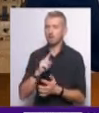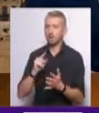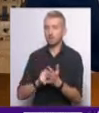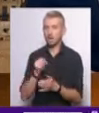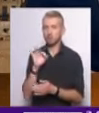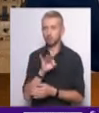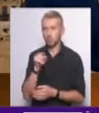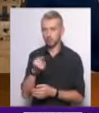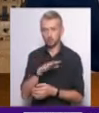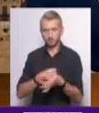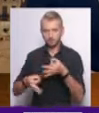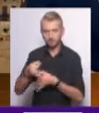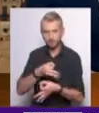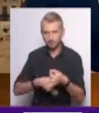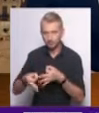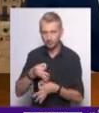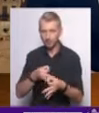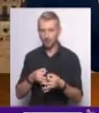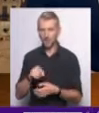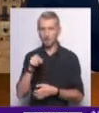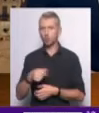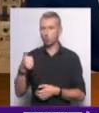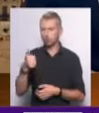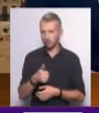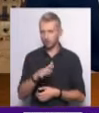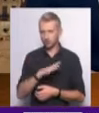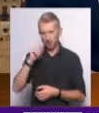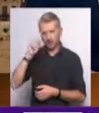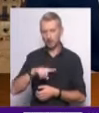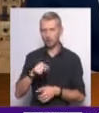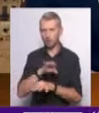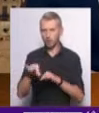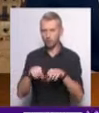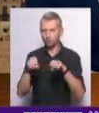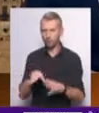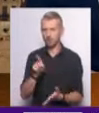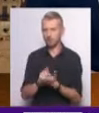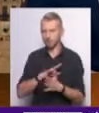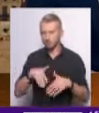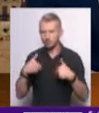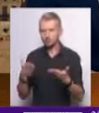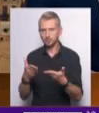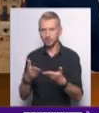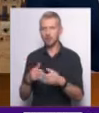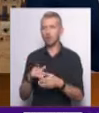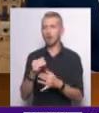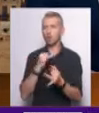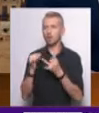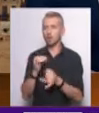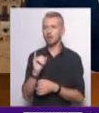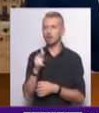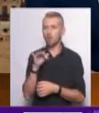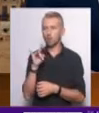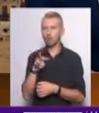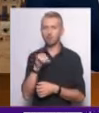приводу дискутували якраз цього тижня, тому що знали, що цей проєкт рішення має виходити на засідання з паном Ігорем Мірошніченком в